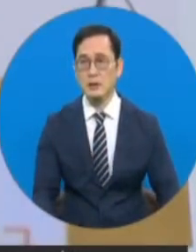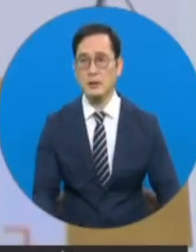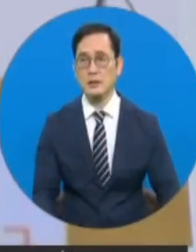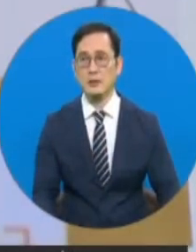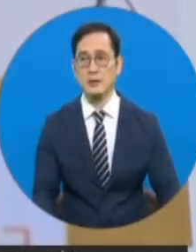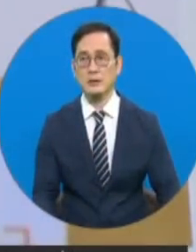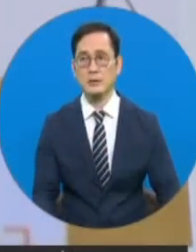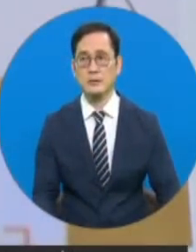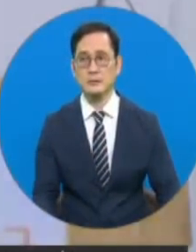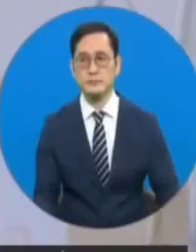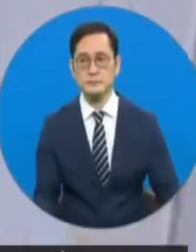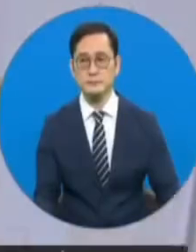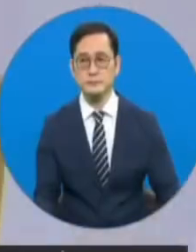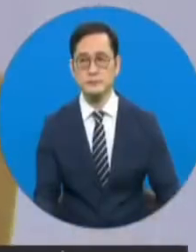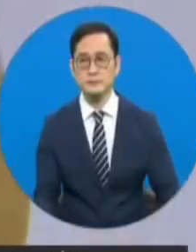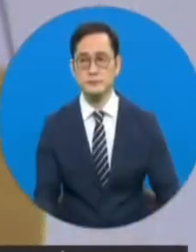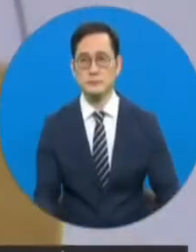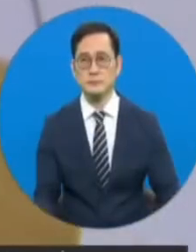보겠습니다